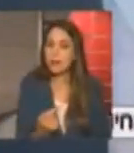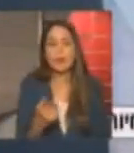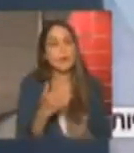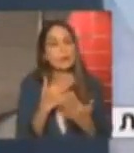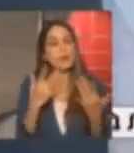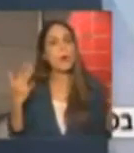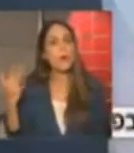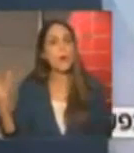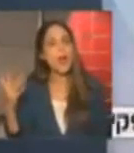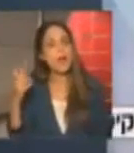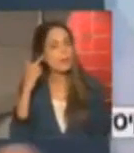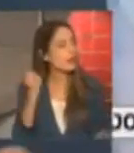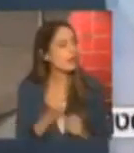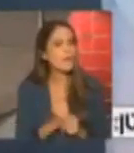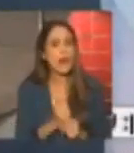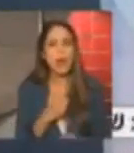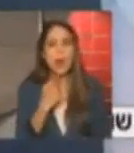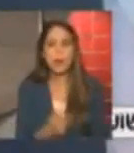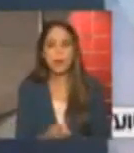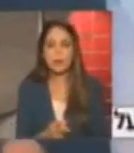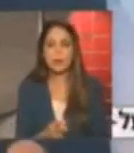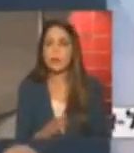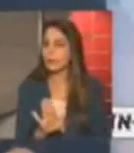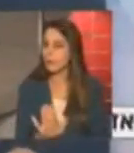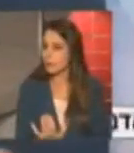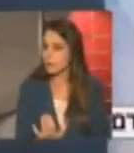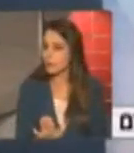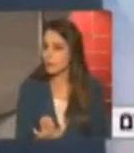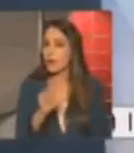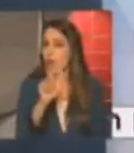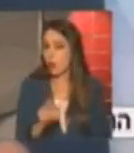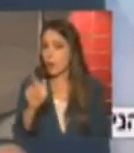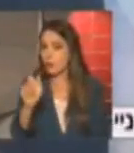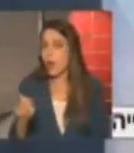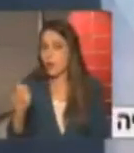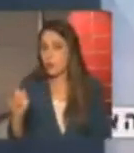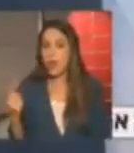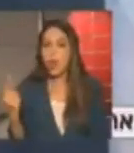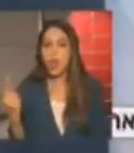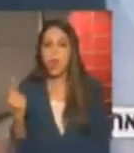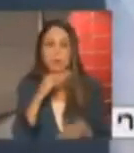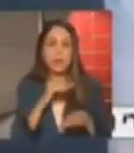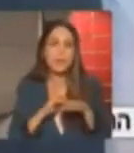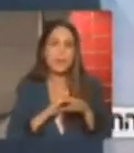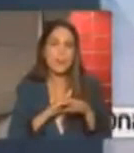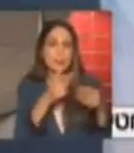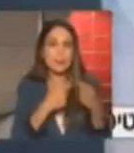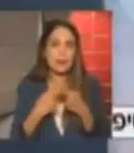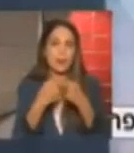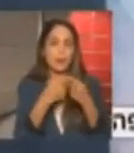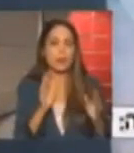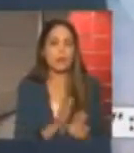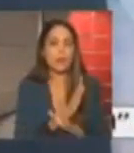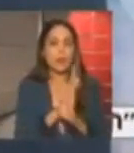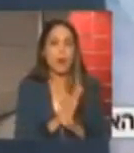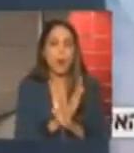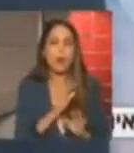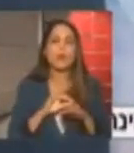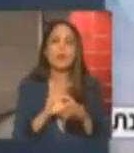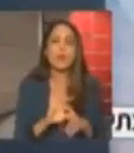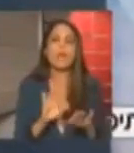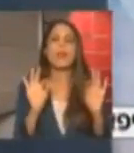ברורה ותקיפה לפעמים. רבותיי, כל ניסיון לפייס גורמי טרור, ארגוני טרור, לא יוביל